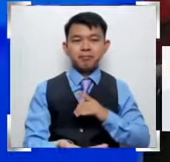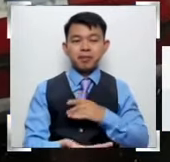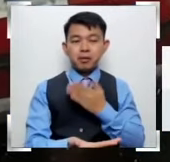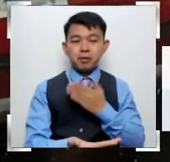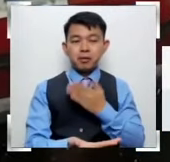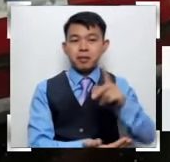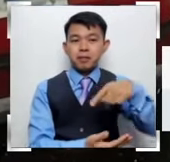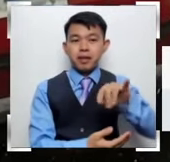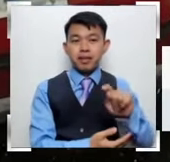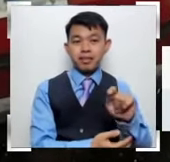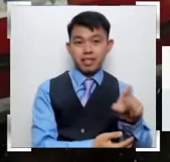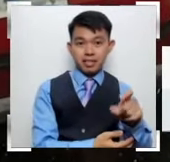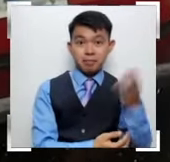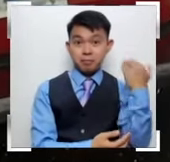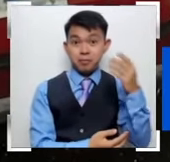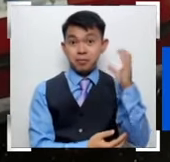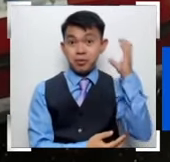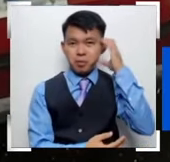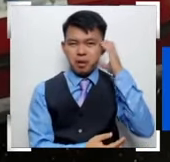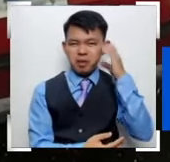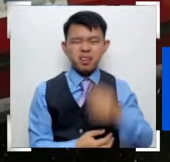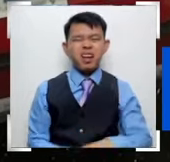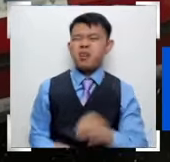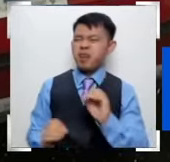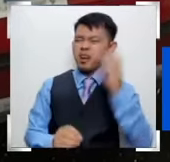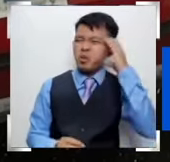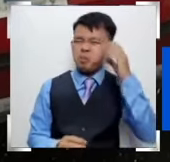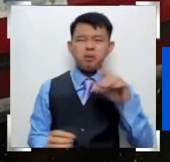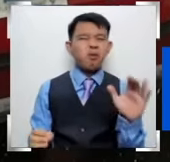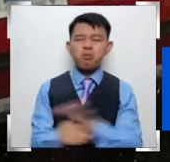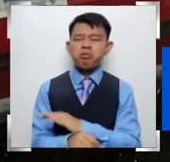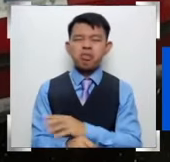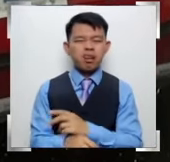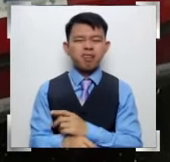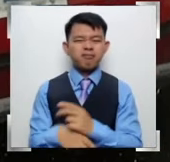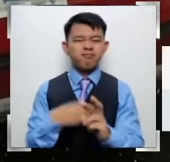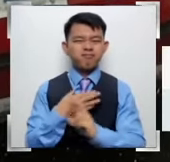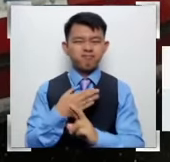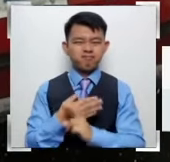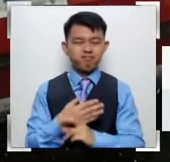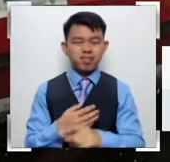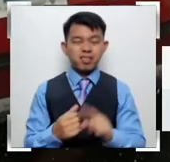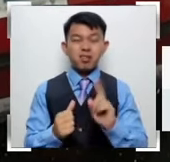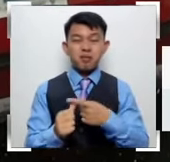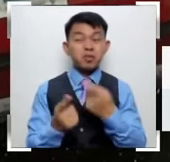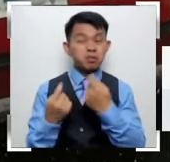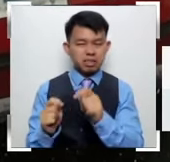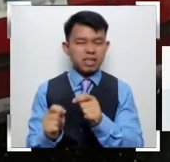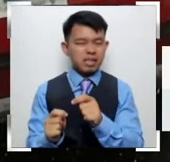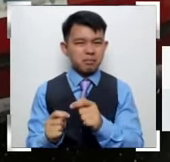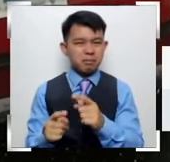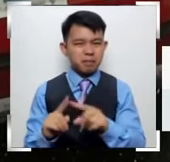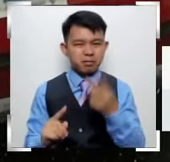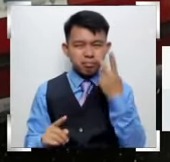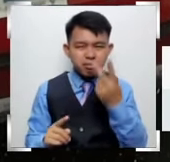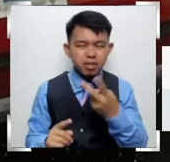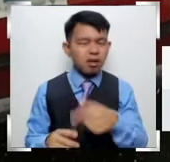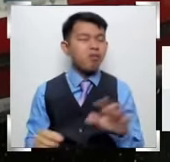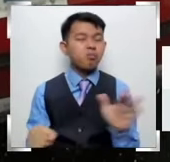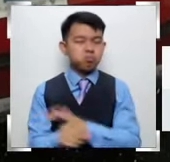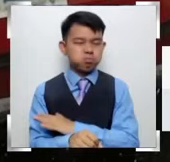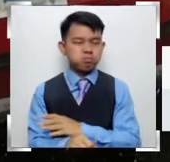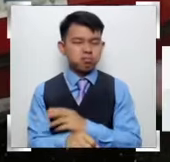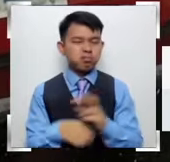sumasakay. Wala na doon eh, fully book na doon. Doon yung una kong punta since mas malapit sa akin. Kaso fully book na doon simula